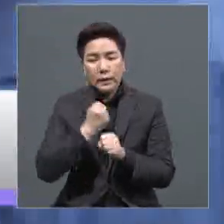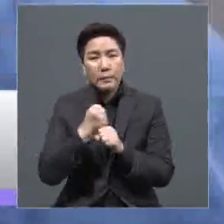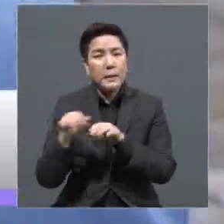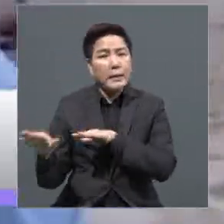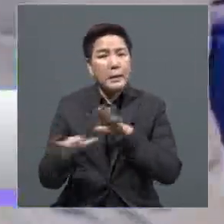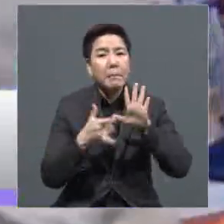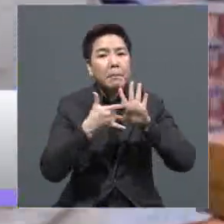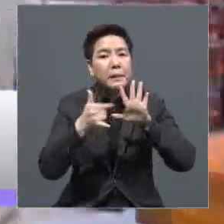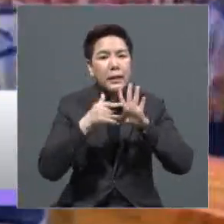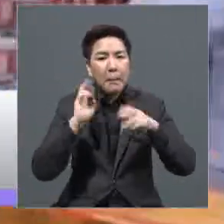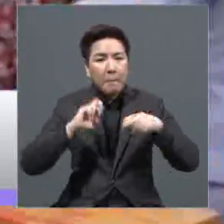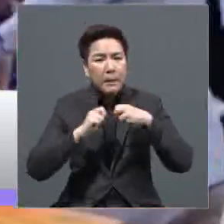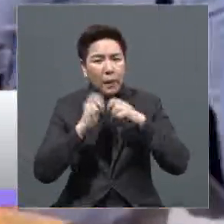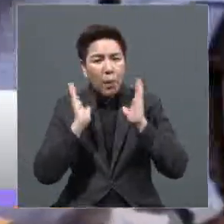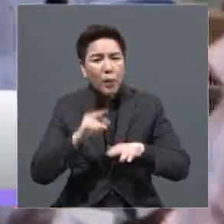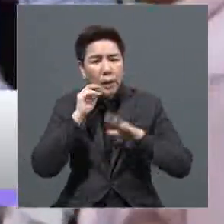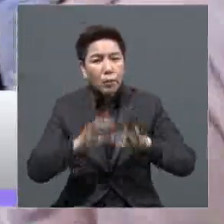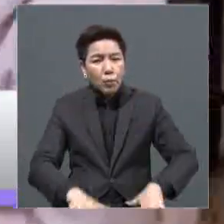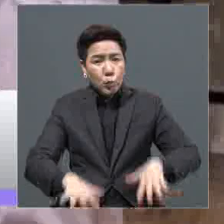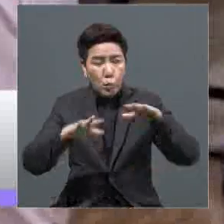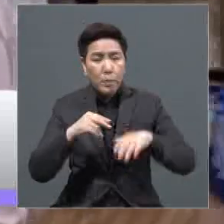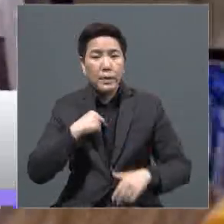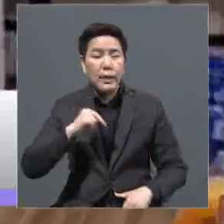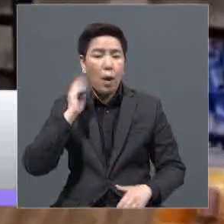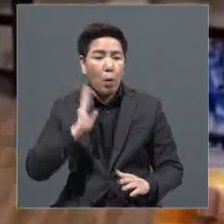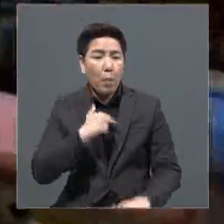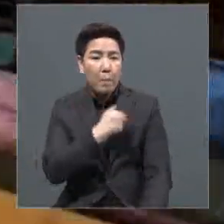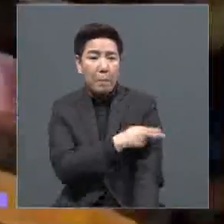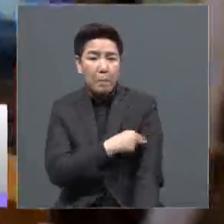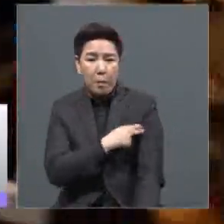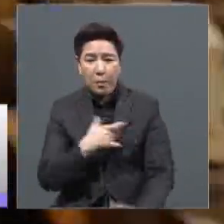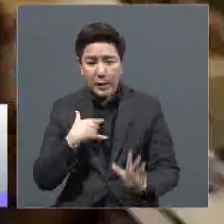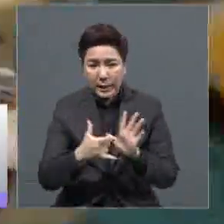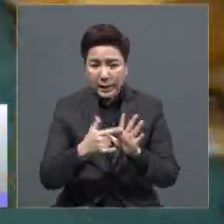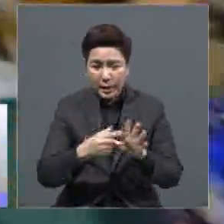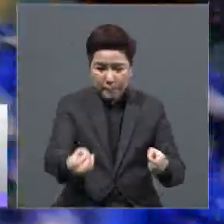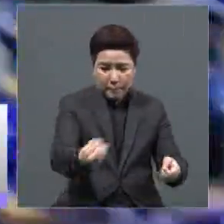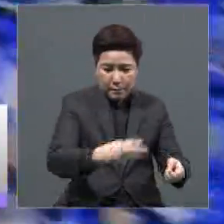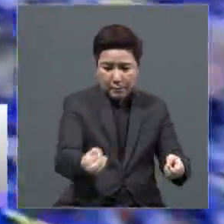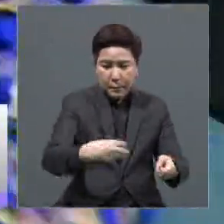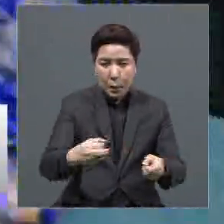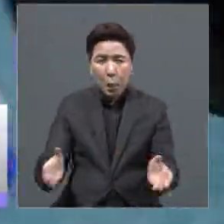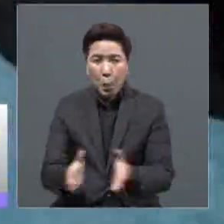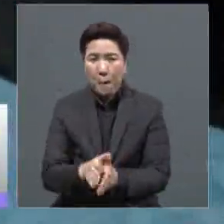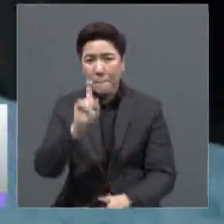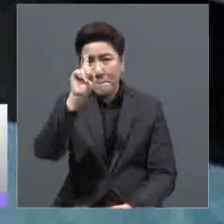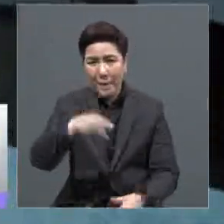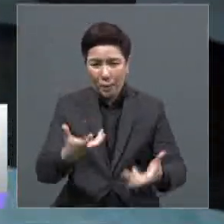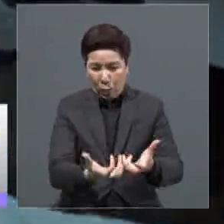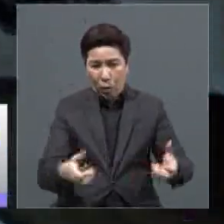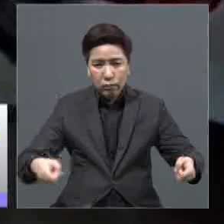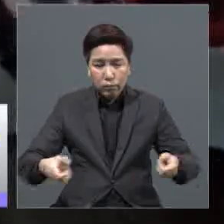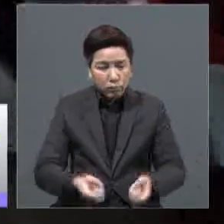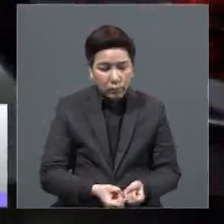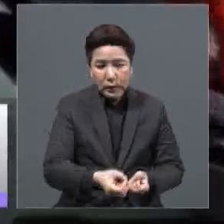เพื่อผู้ประสบภัยน้ำท่วมมีแพทย์พยาบาทแล้วก็เจ้าหน้าที่ช่วยกันบรรจุยาสามัญประจำบ้านกว่า 1,000ชุดนำไป